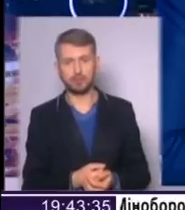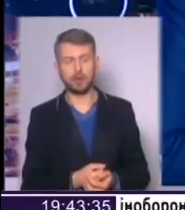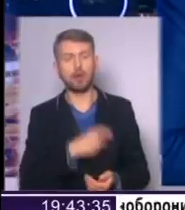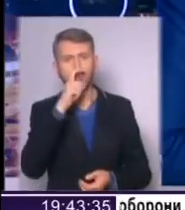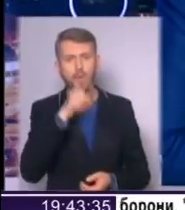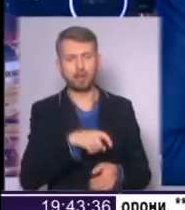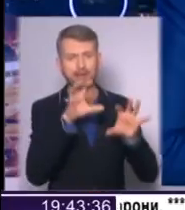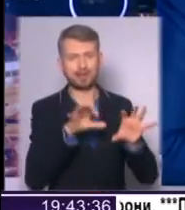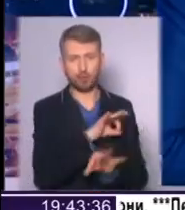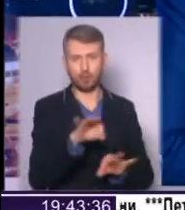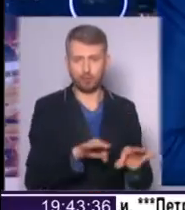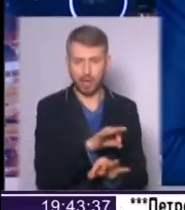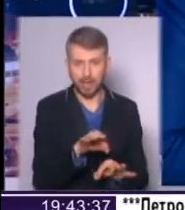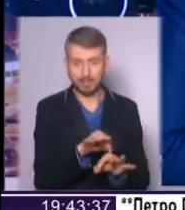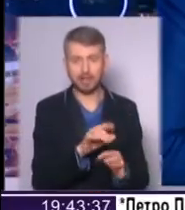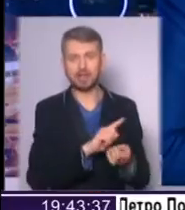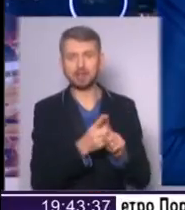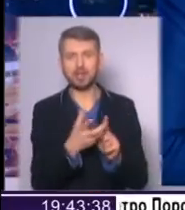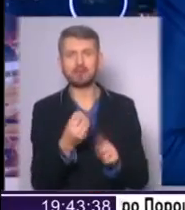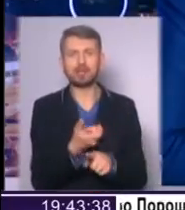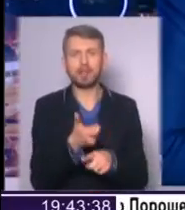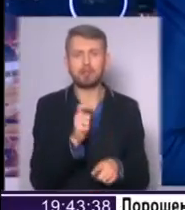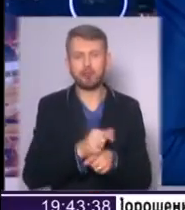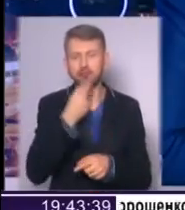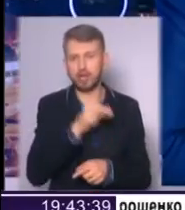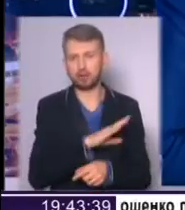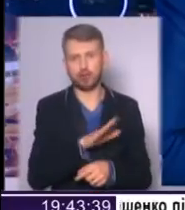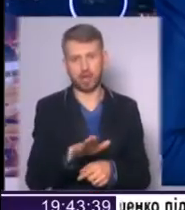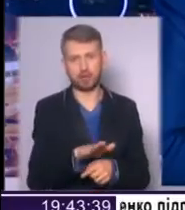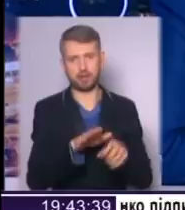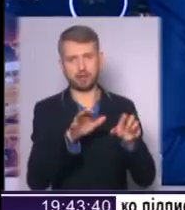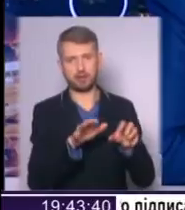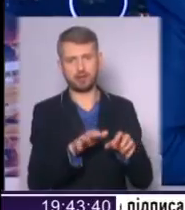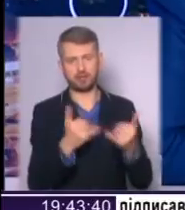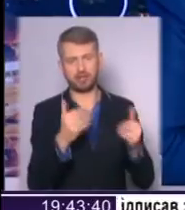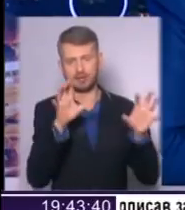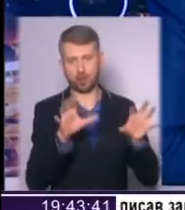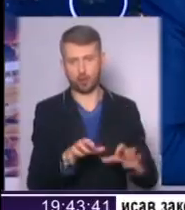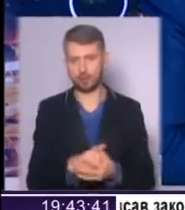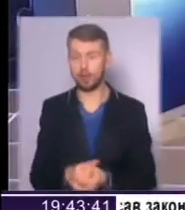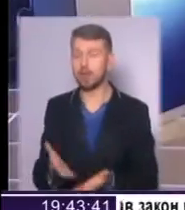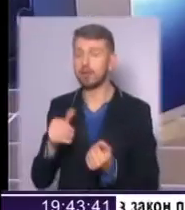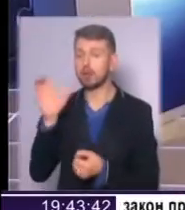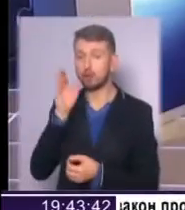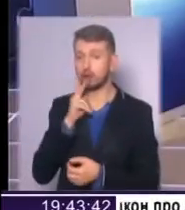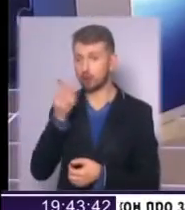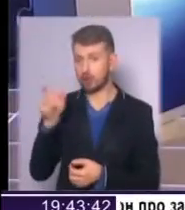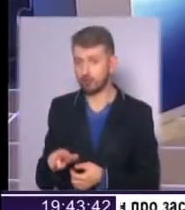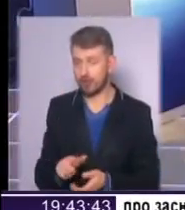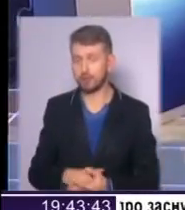поганий законопроект змінив ще більш недосконалий Це правильно, чинний закон. Давайте послухаємо глядача, далі продовжимо. Прошу, будь